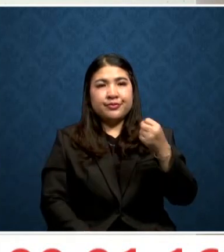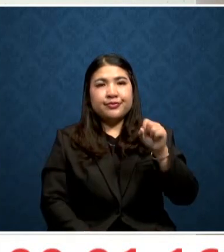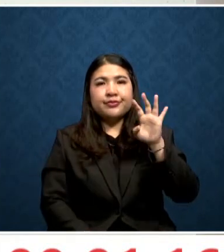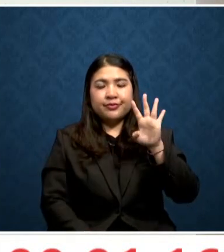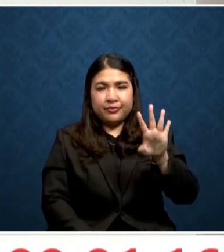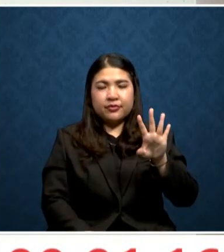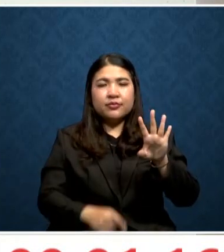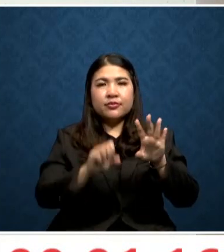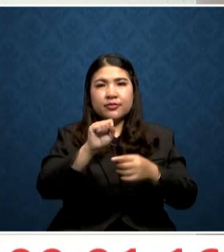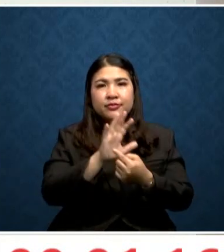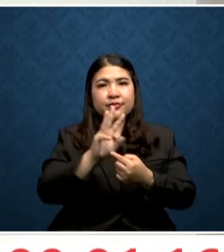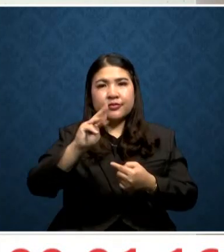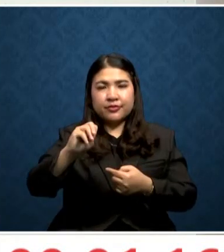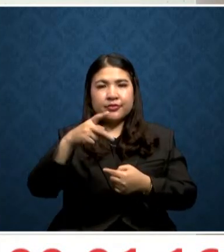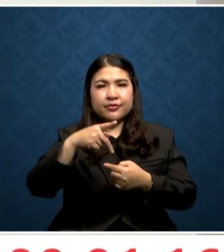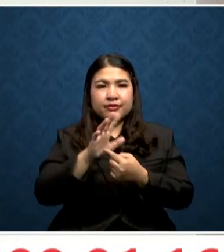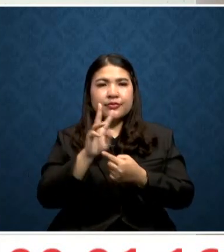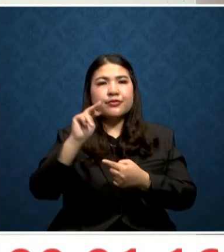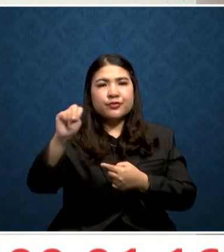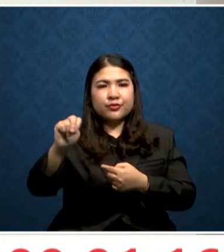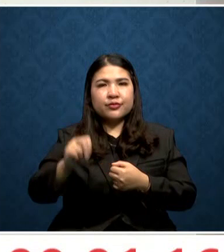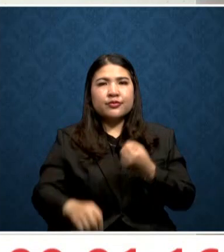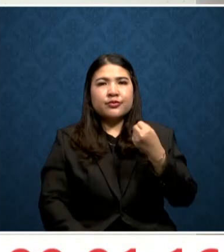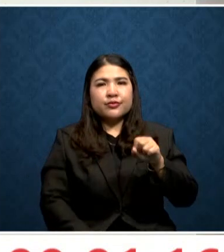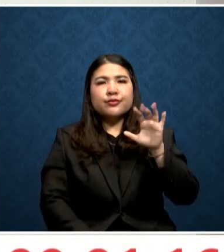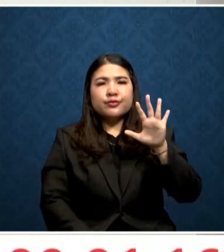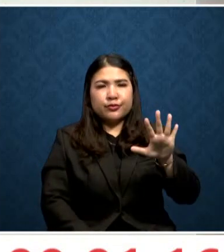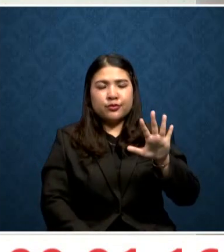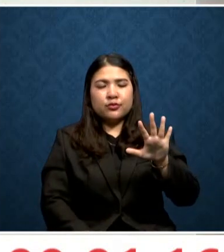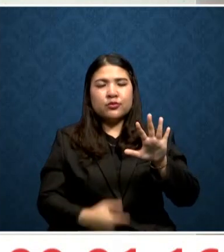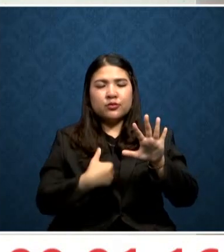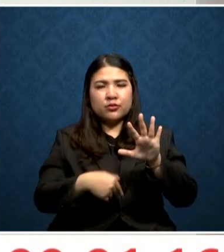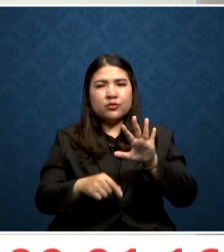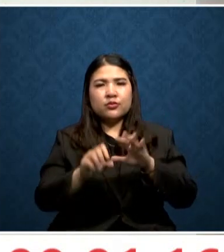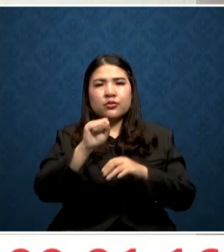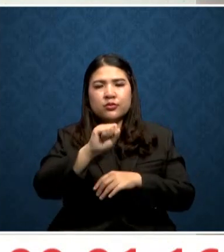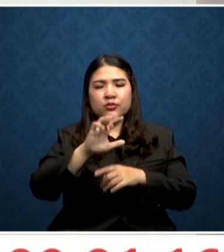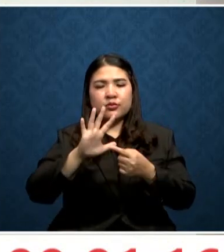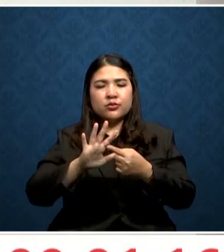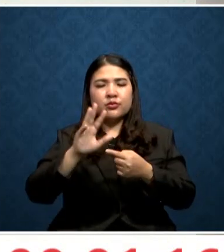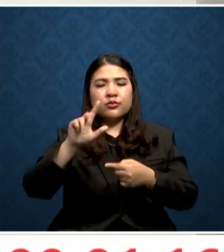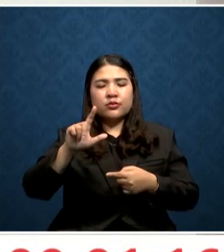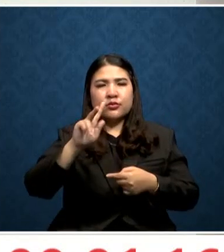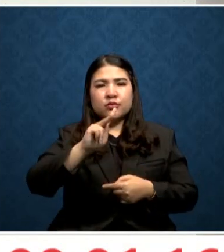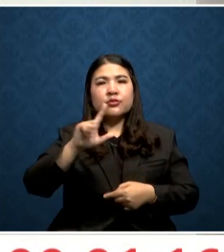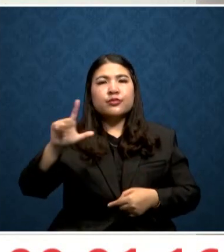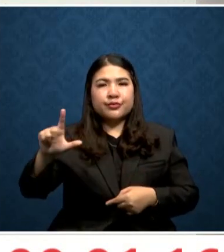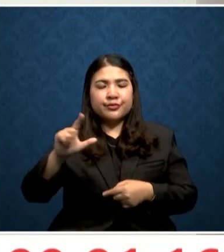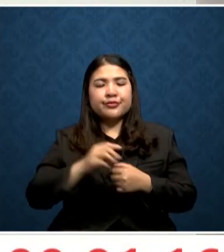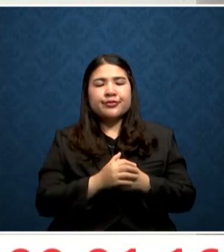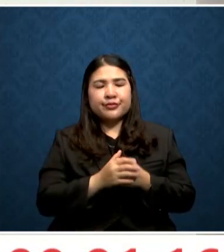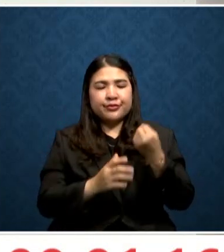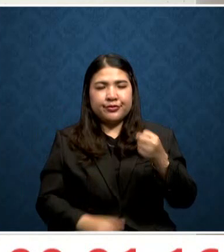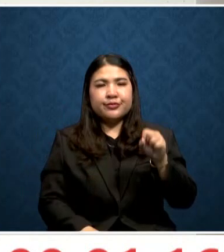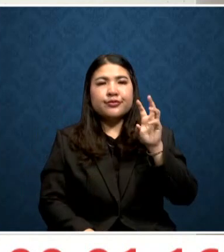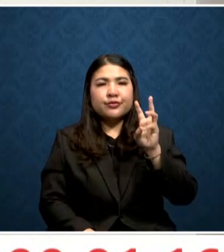นายสัมพันธ์ชัยวิเศษจินดา 15. นายสากลภูลสิริกุล